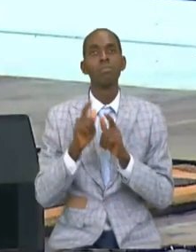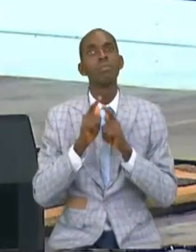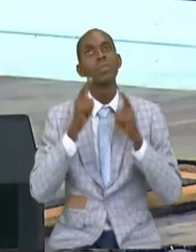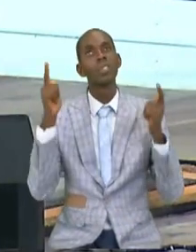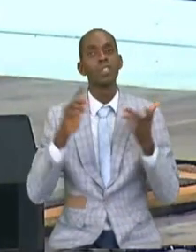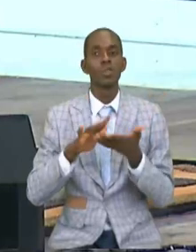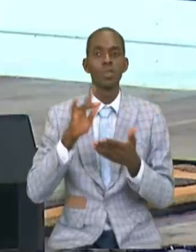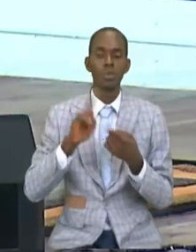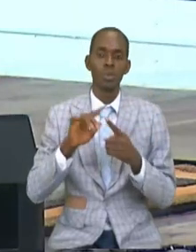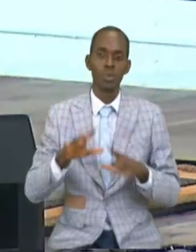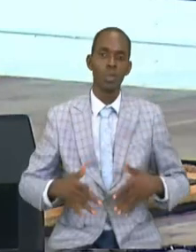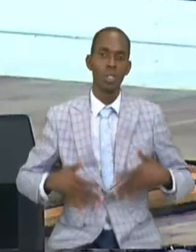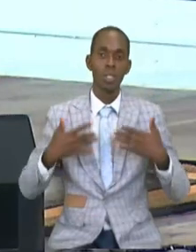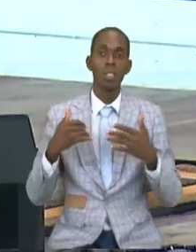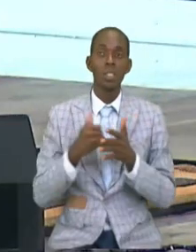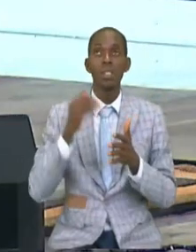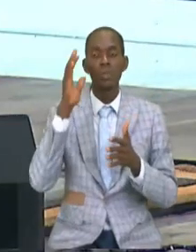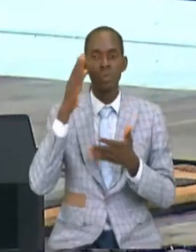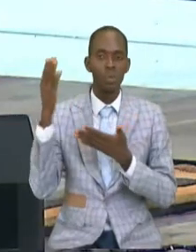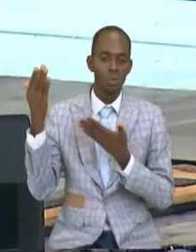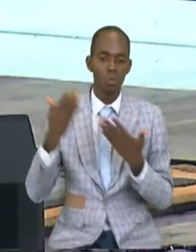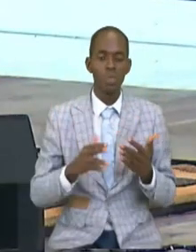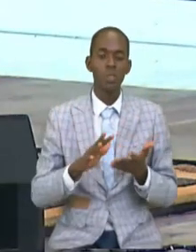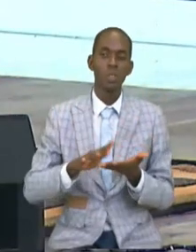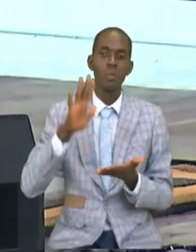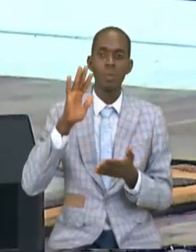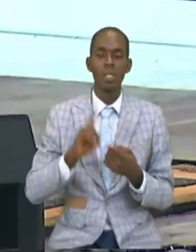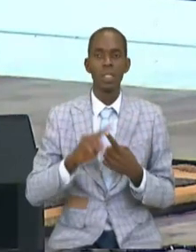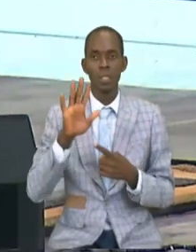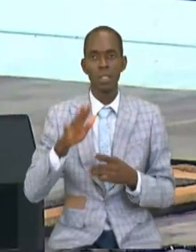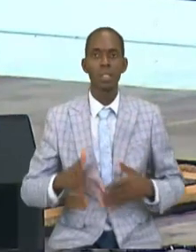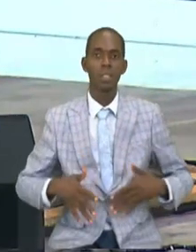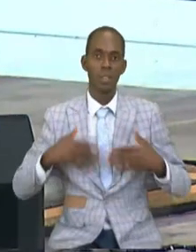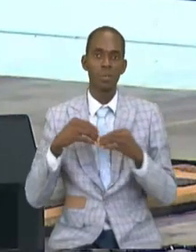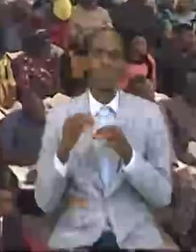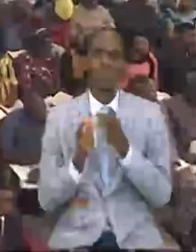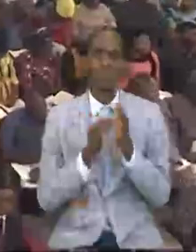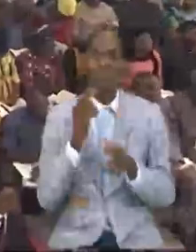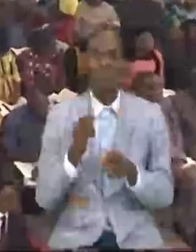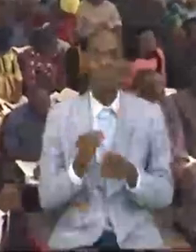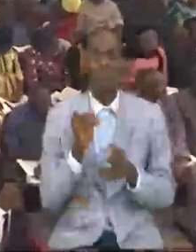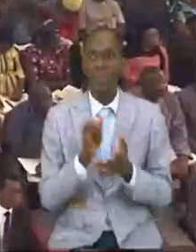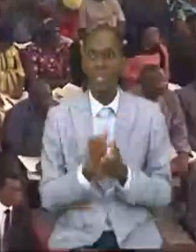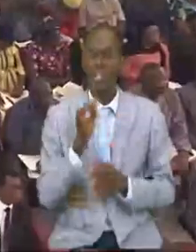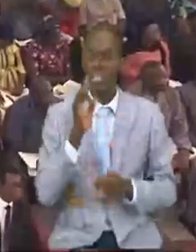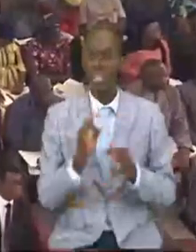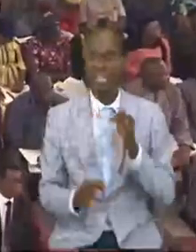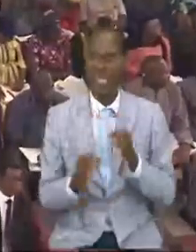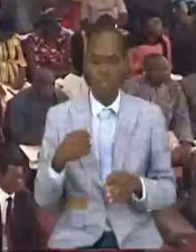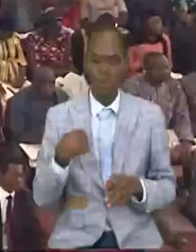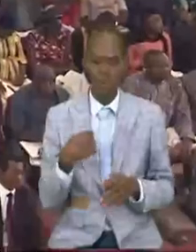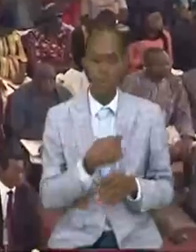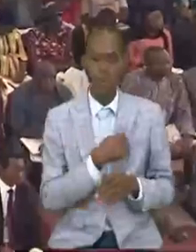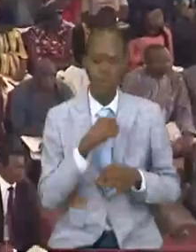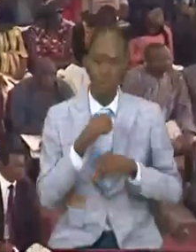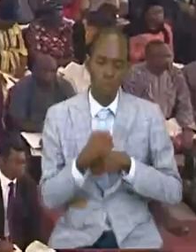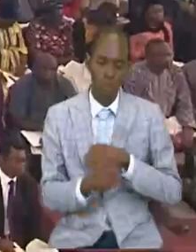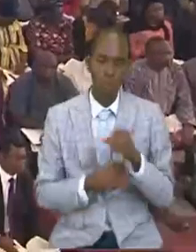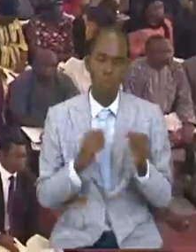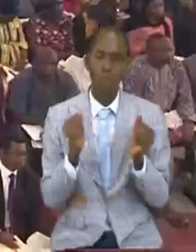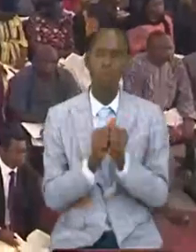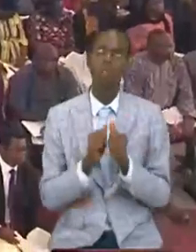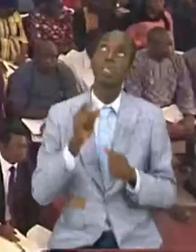chose de pénible dans notre vie. C'est pour Christ. Et cela va amener la gloire dans votre vie. Que